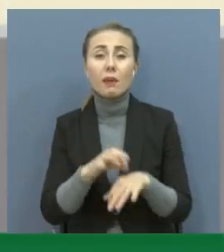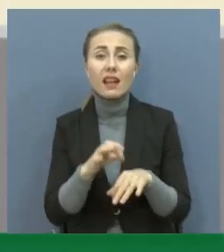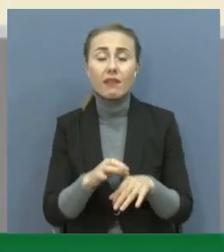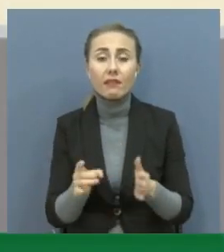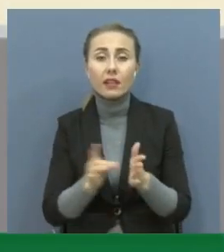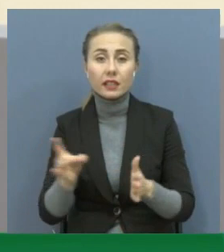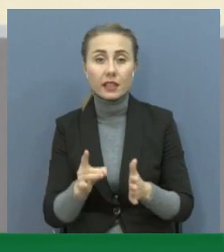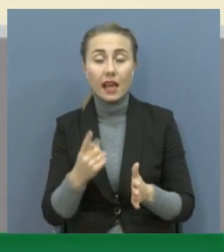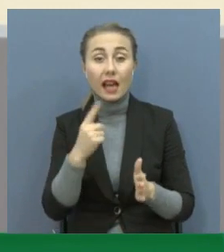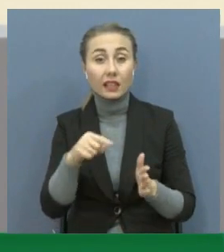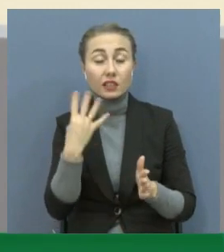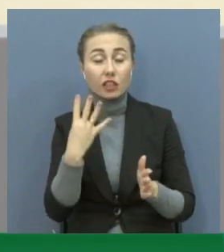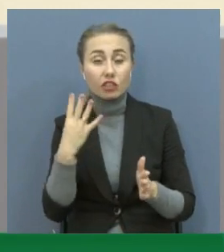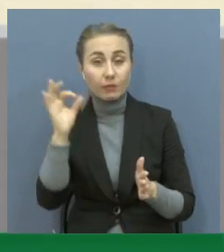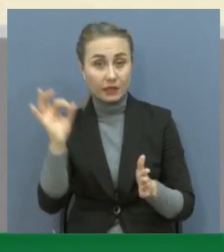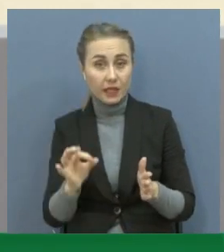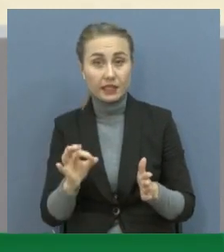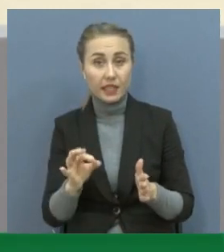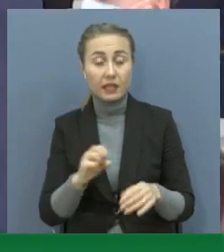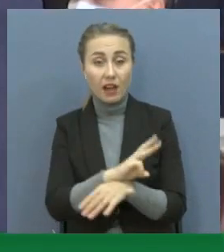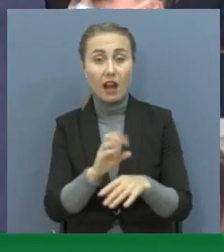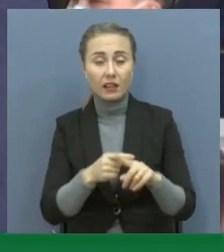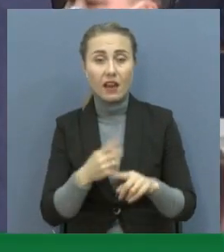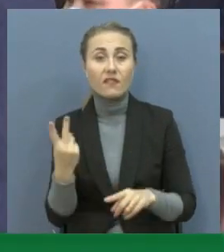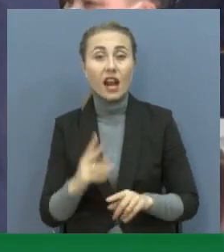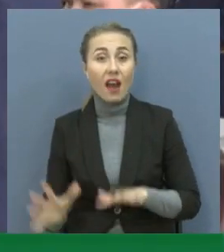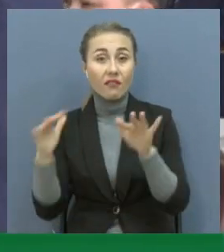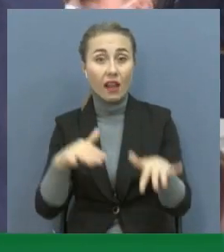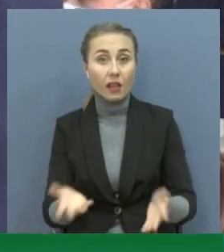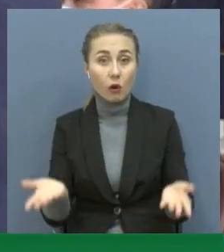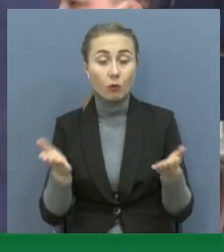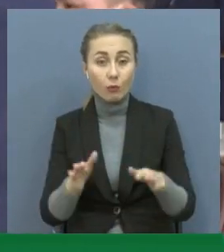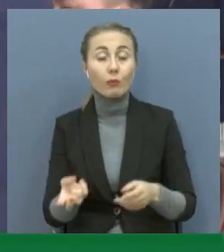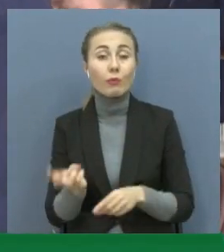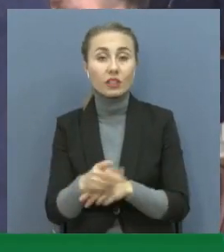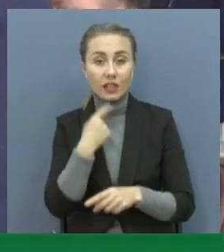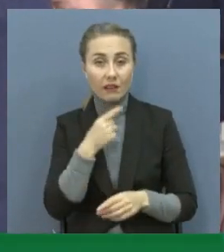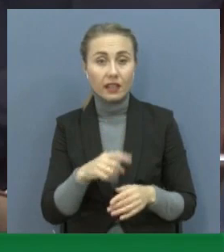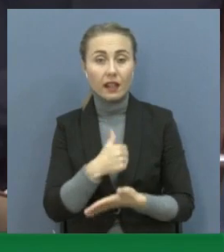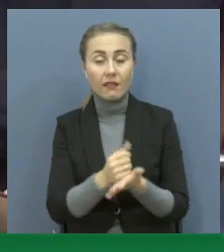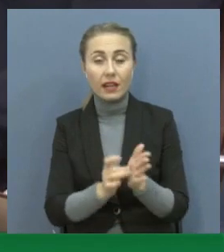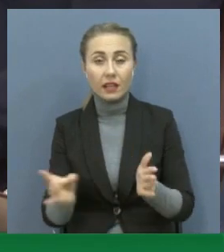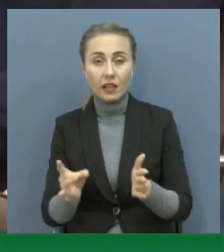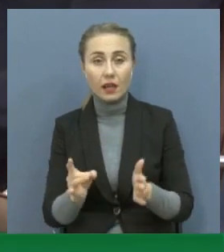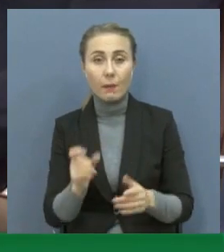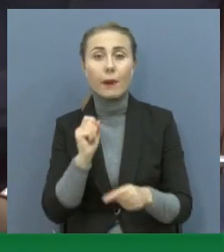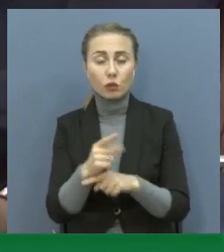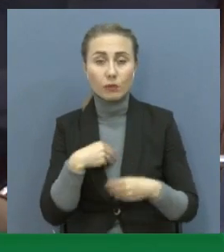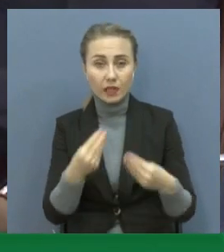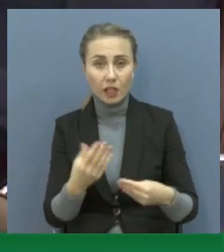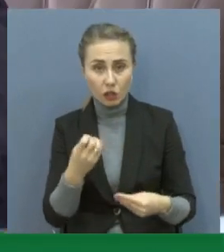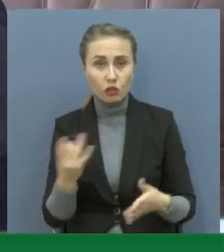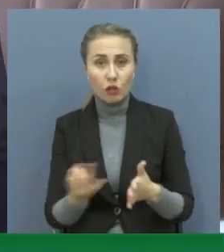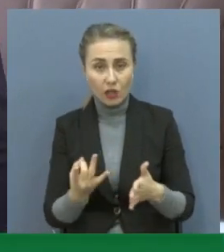составляет 1,4%. Вторая волна пришла, констатировал глава региона. Поручение даем, еще раз